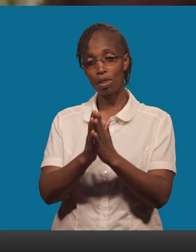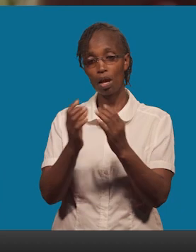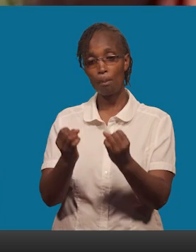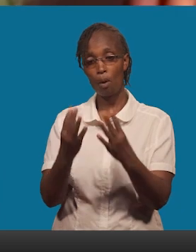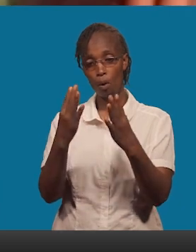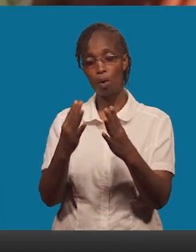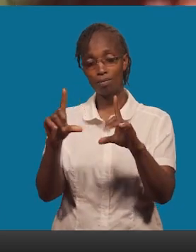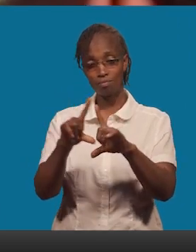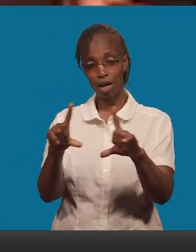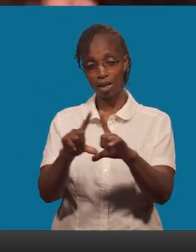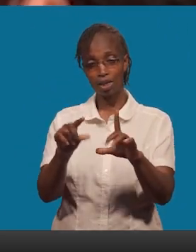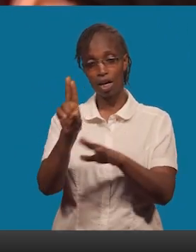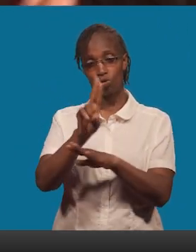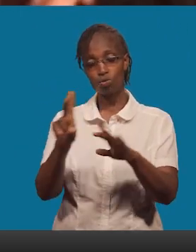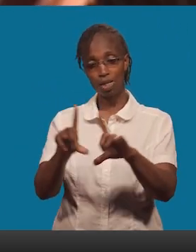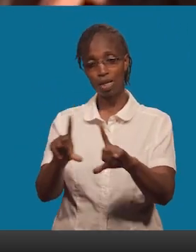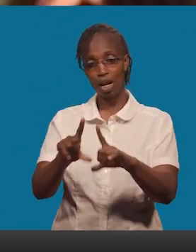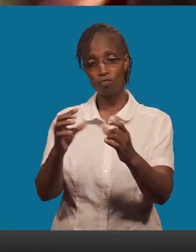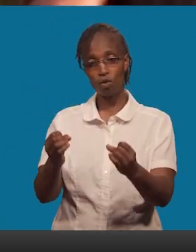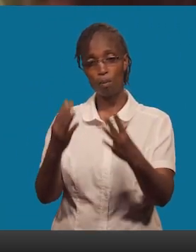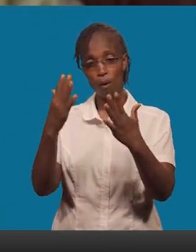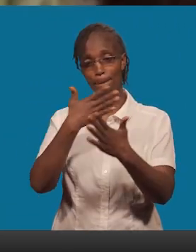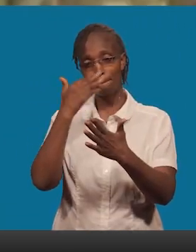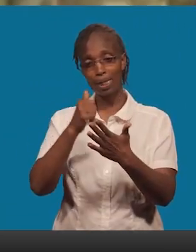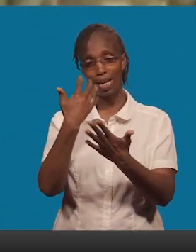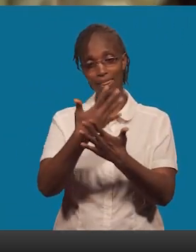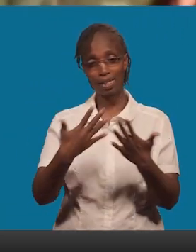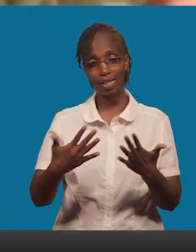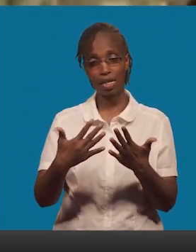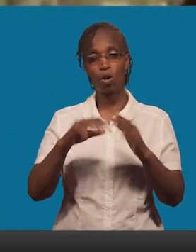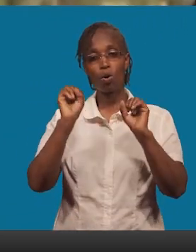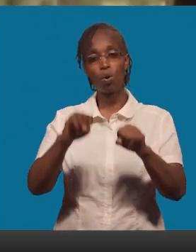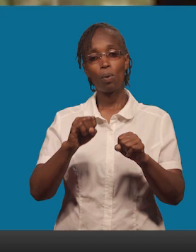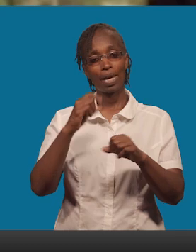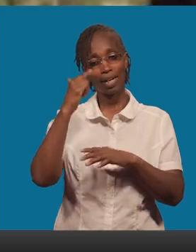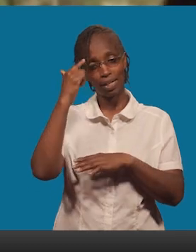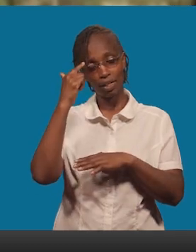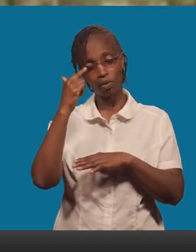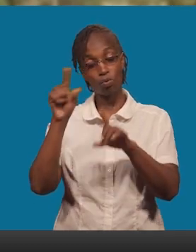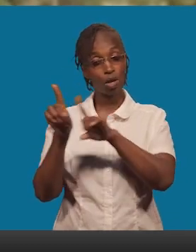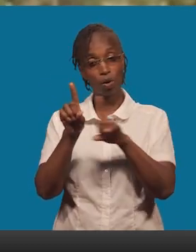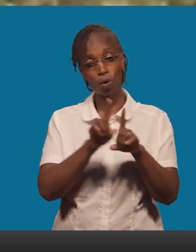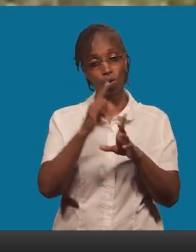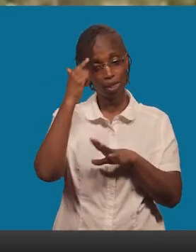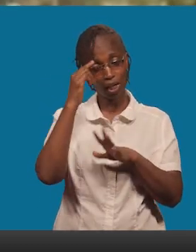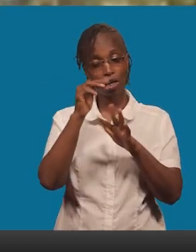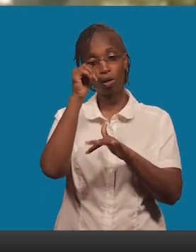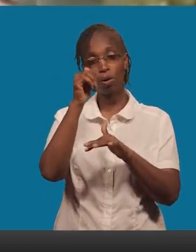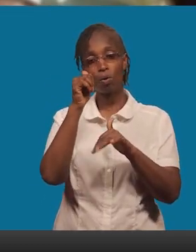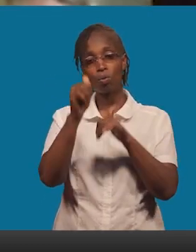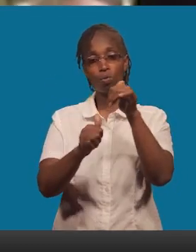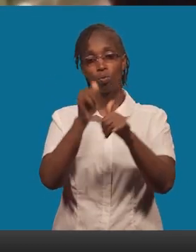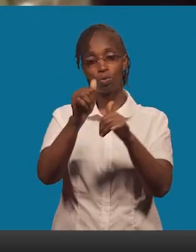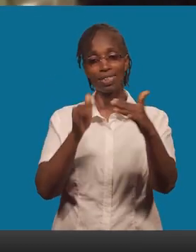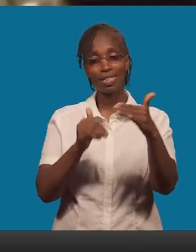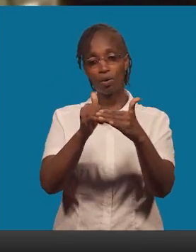know, accommodation and size, and we use that land for better facilities. We're also looking at, can we, for example, see what is the closest place where we